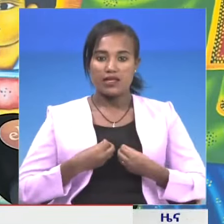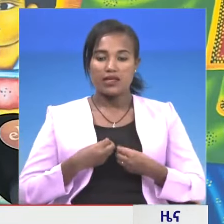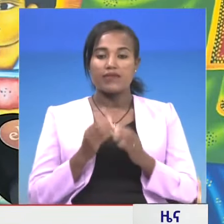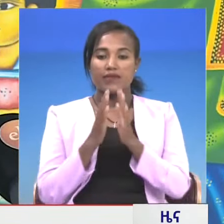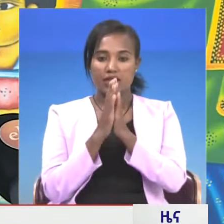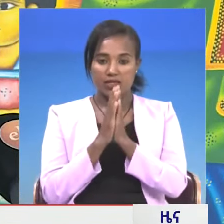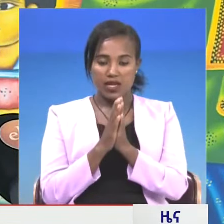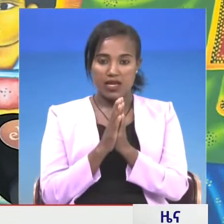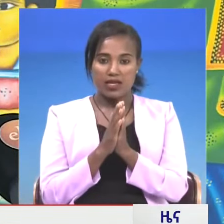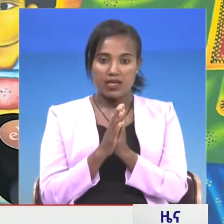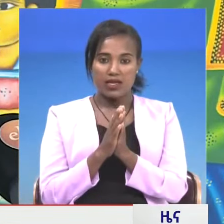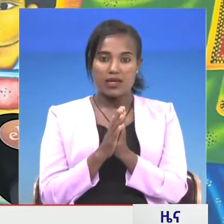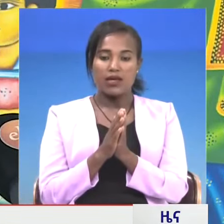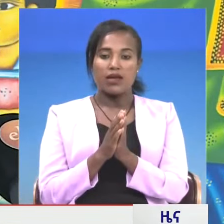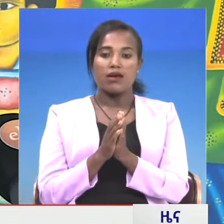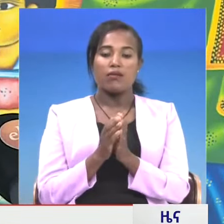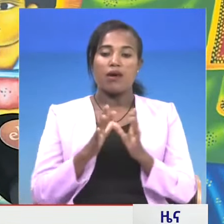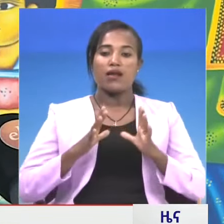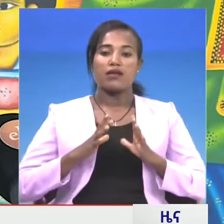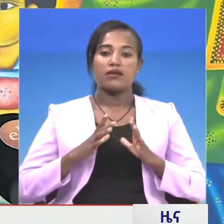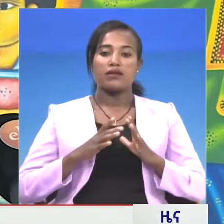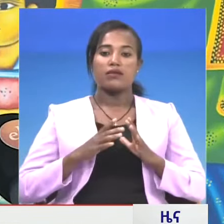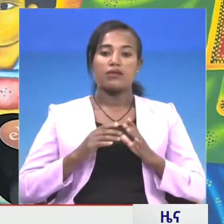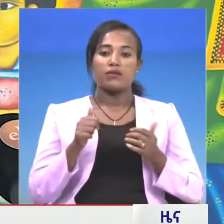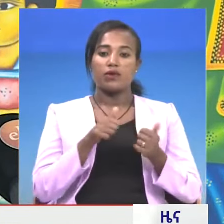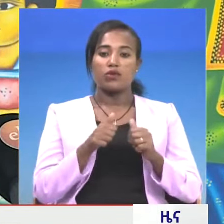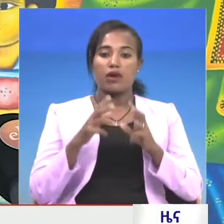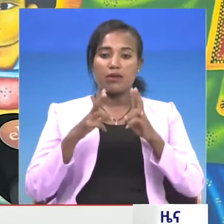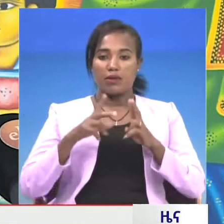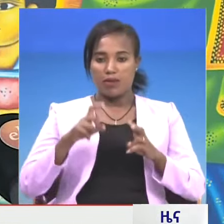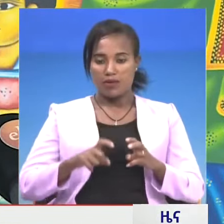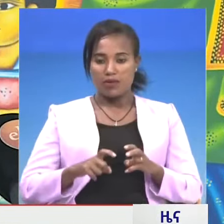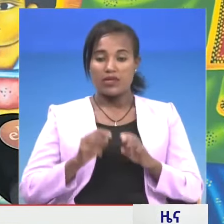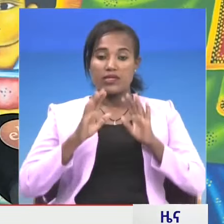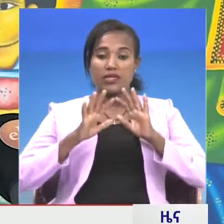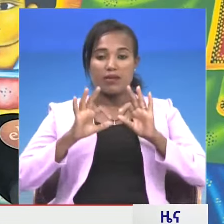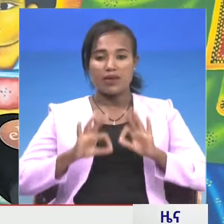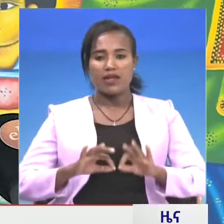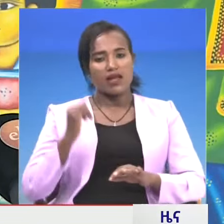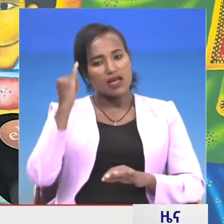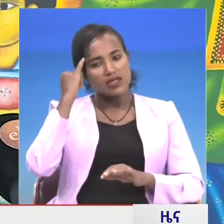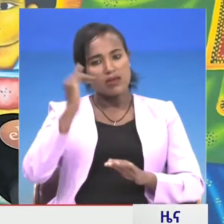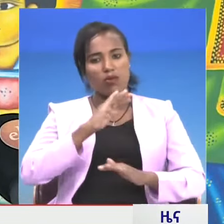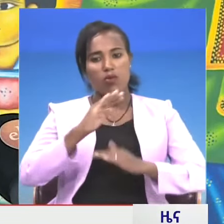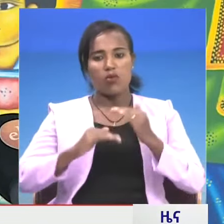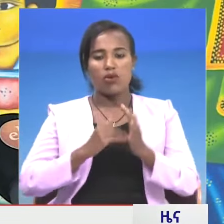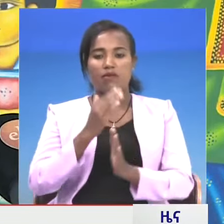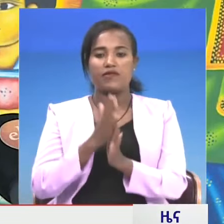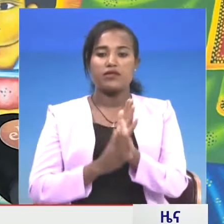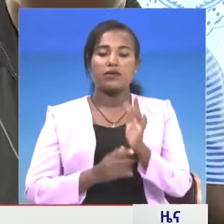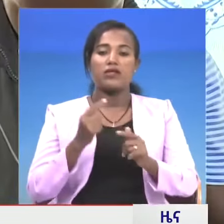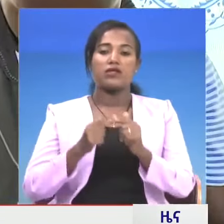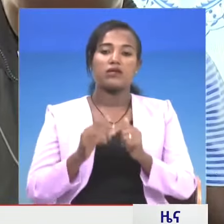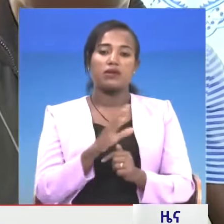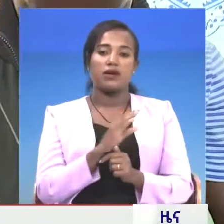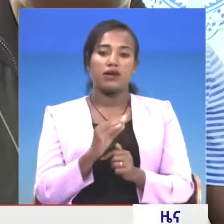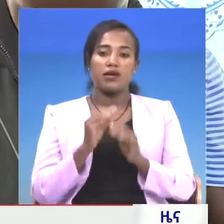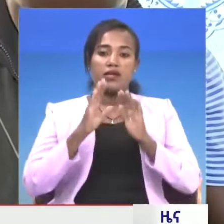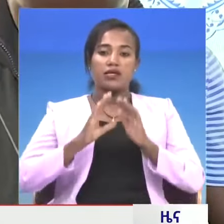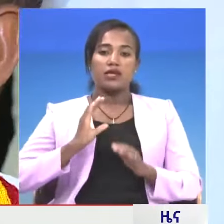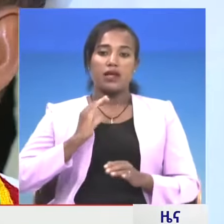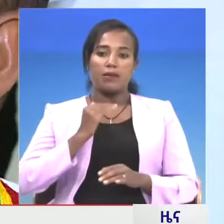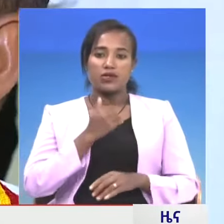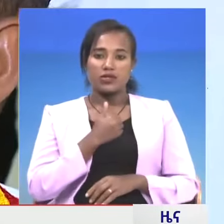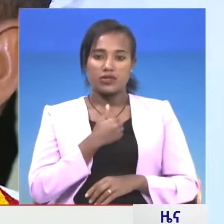እየጸለይን በዓለ ጥምቀቱን ማክበር ይገባናል። ሰላም ከሌለ ያሰብነውን ሁሉ ለመፈጸም አንችልምና